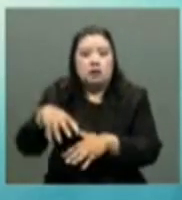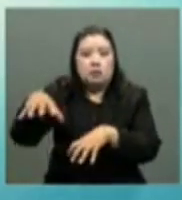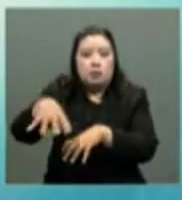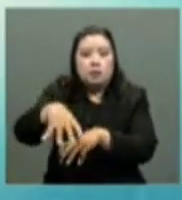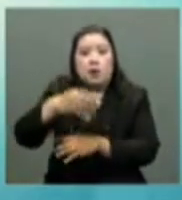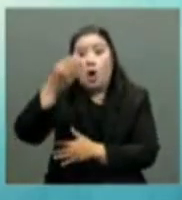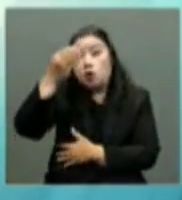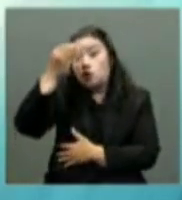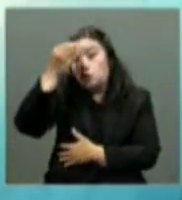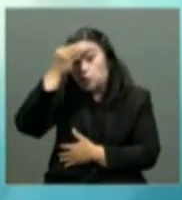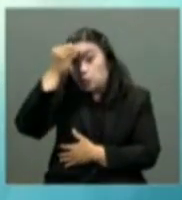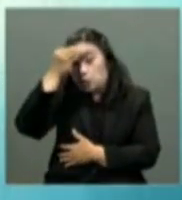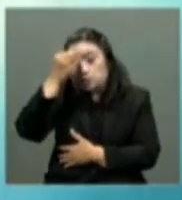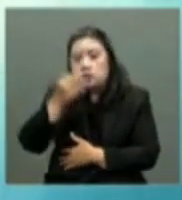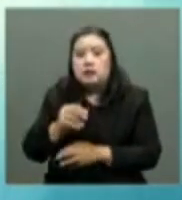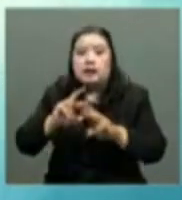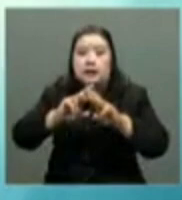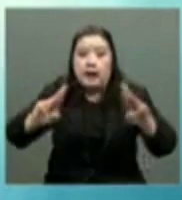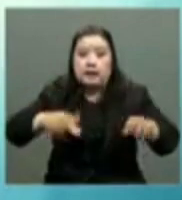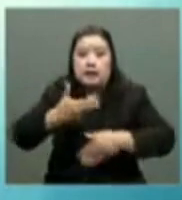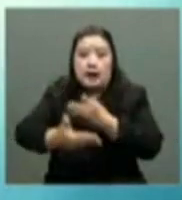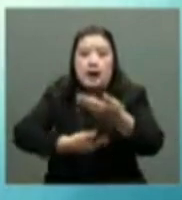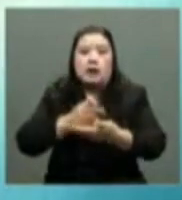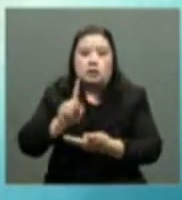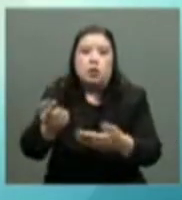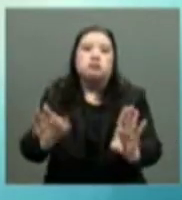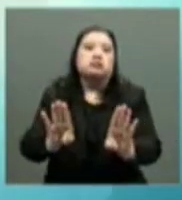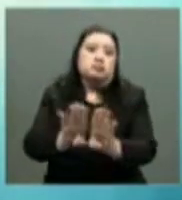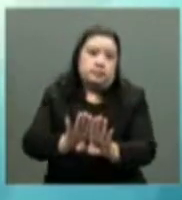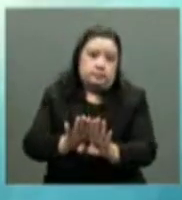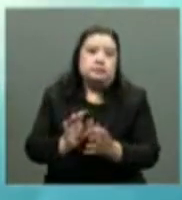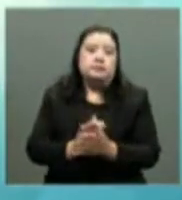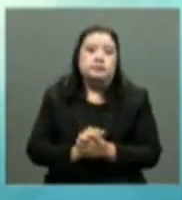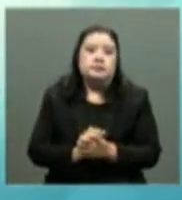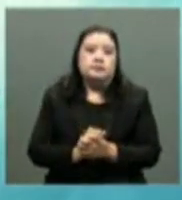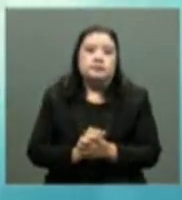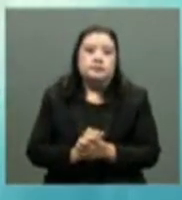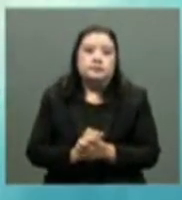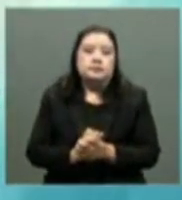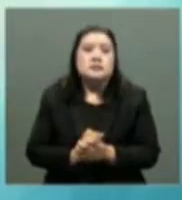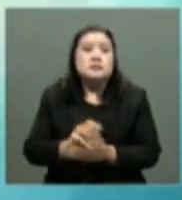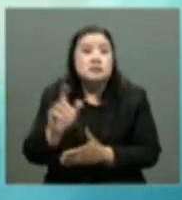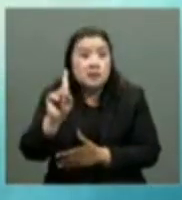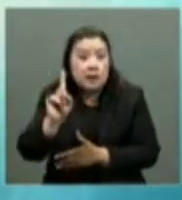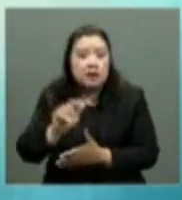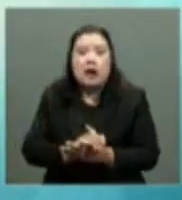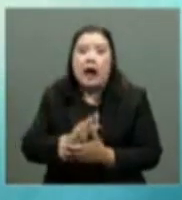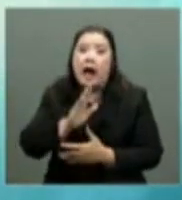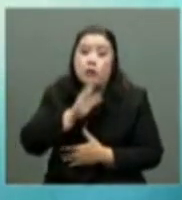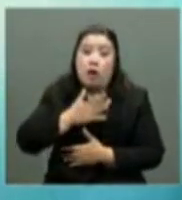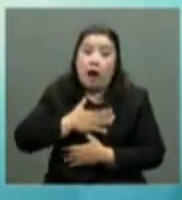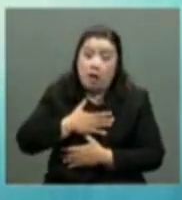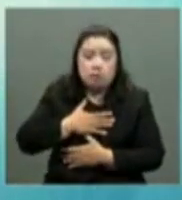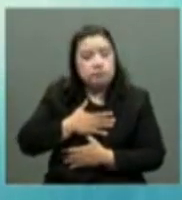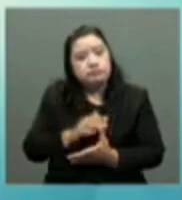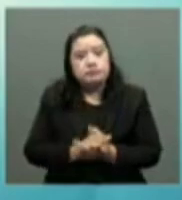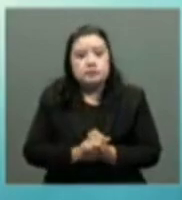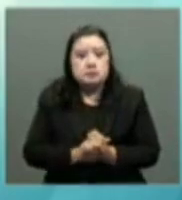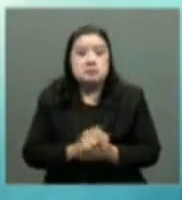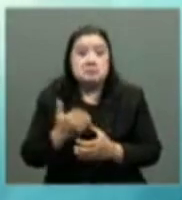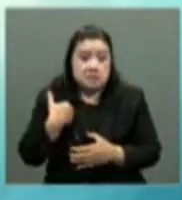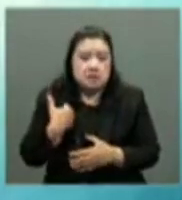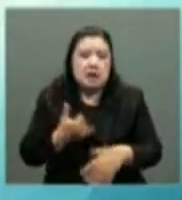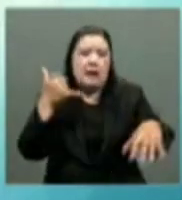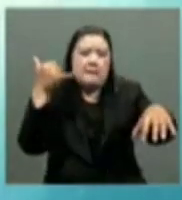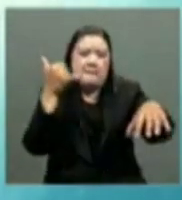ให้ธุรกิจปิดทำการด้วยเขาต้องเสียงเข้มแข็งครับเพราะว่าอย่างที่บอกว่าคนเราถ้าเดินทางกันไปกันมาระหว่างเมืองตัวเองเ